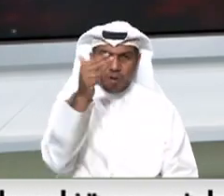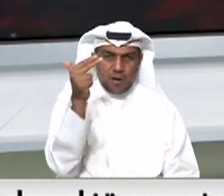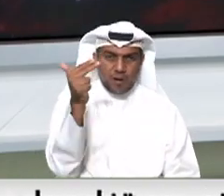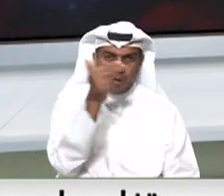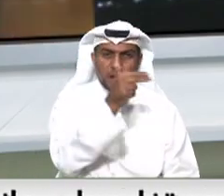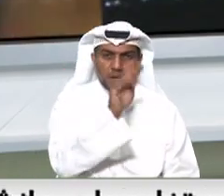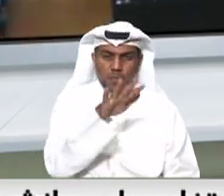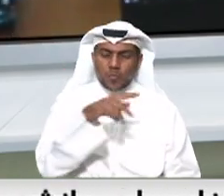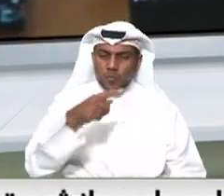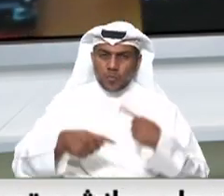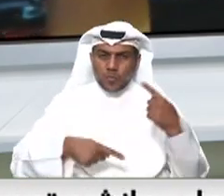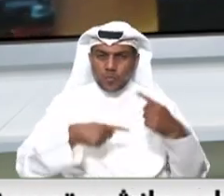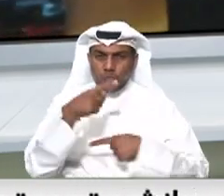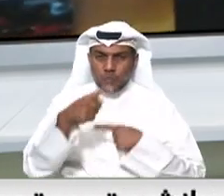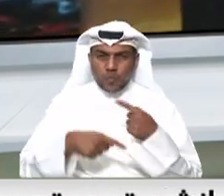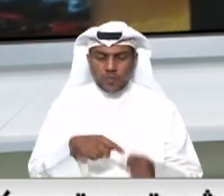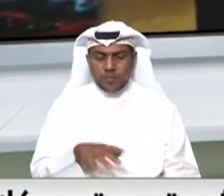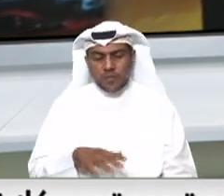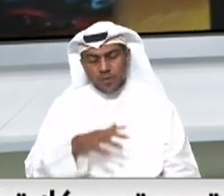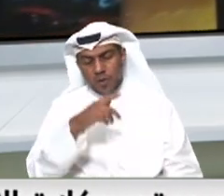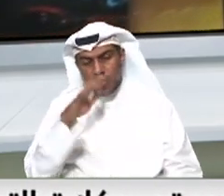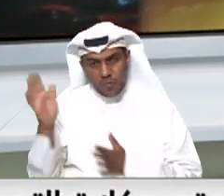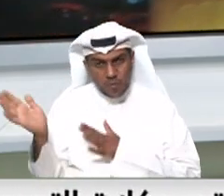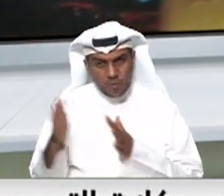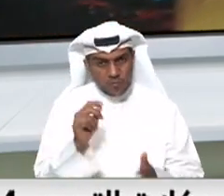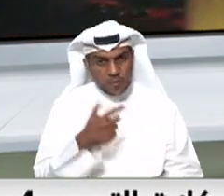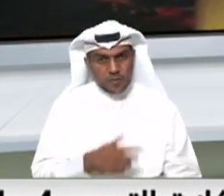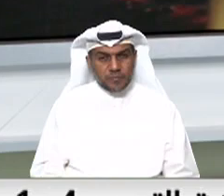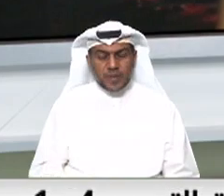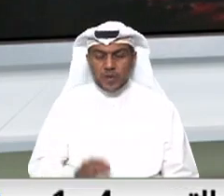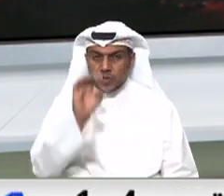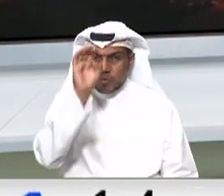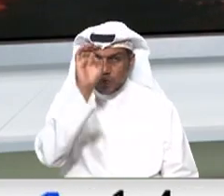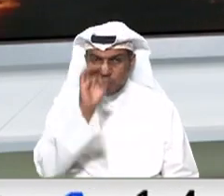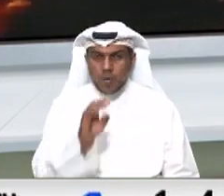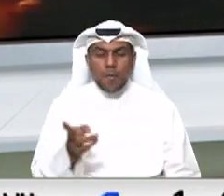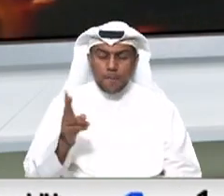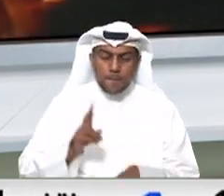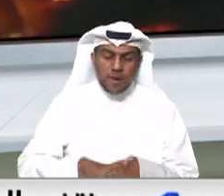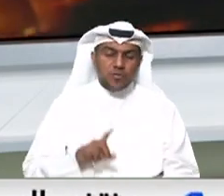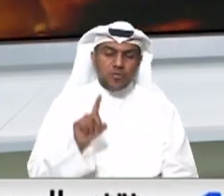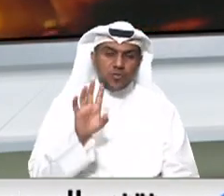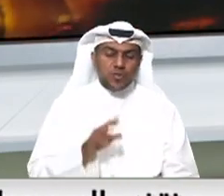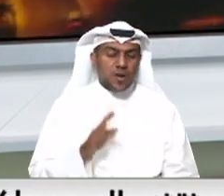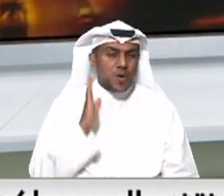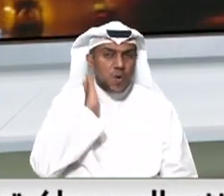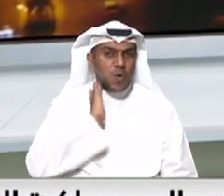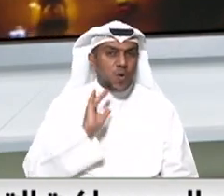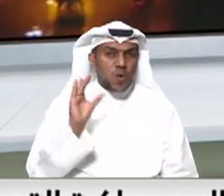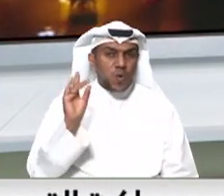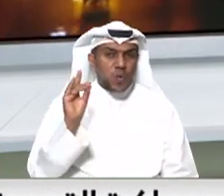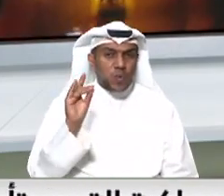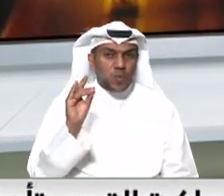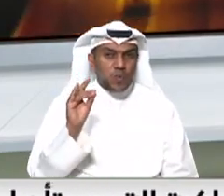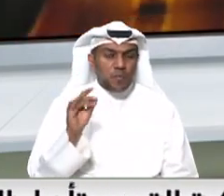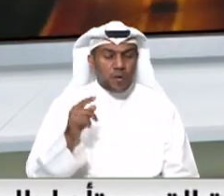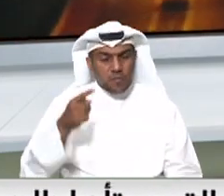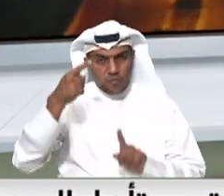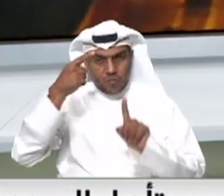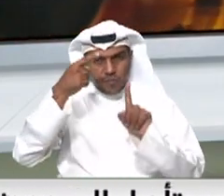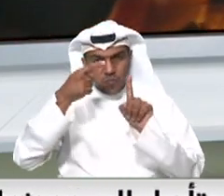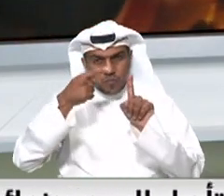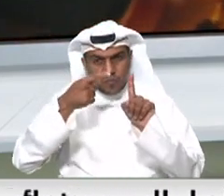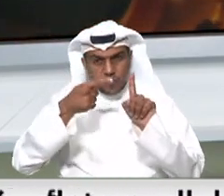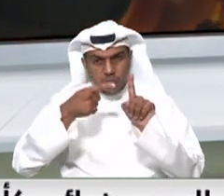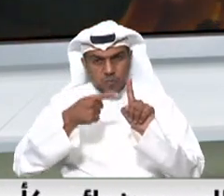راح يستمر ويانا وراح يكون نشطه على فترات باذن الله الهواء الكوسا يعود مجددا وترتفع نسب الرطوبه وتقل شويه الحراره وايضا